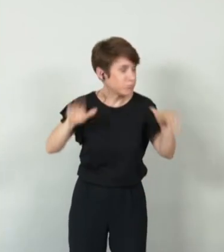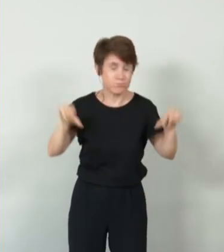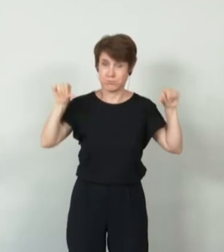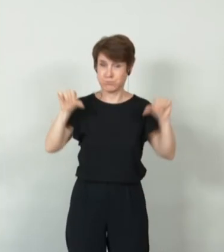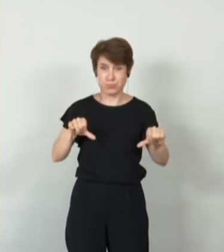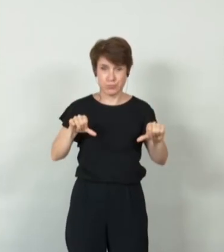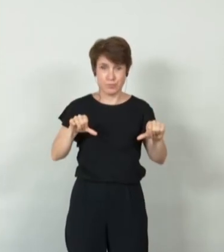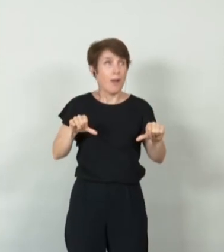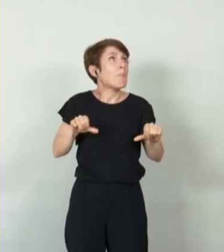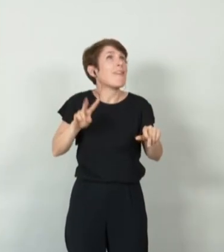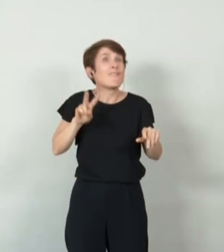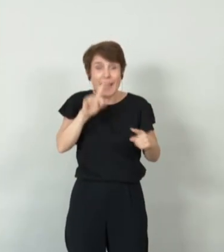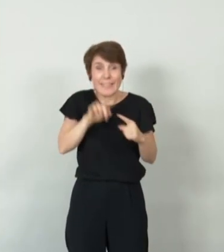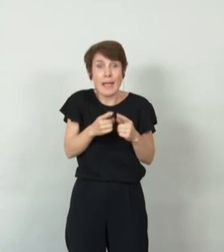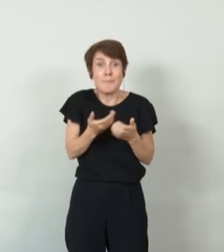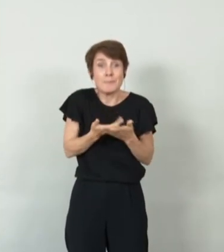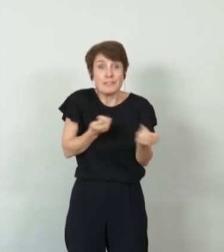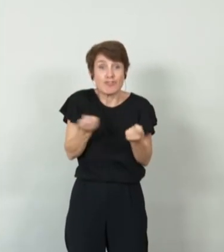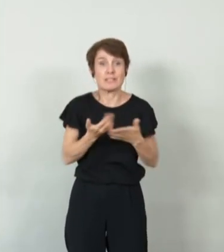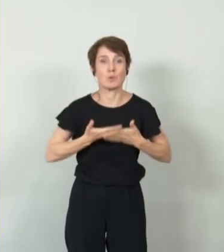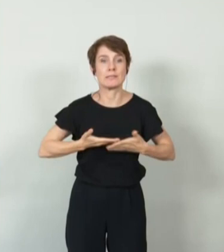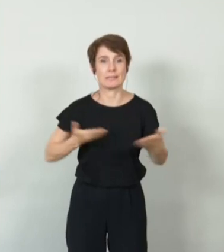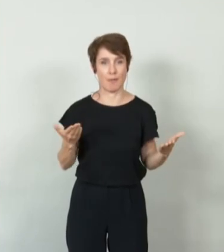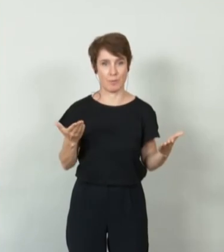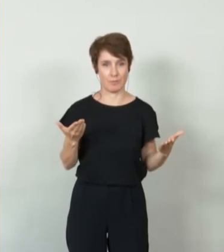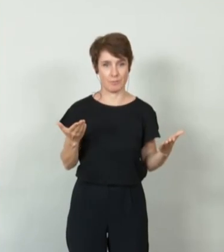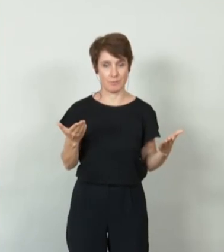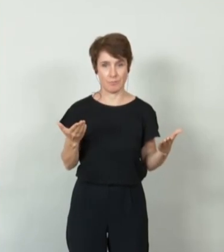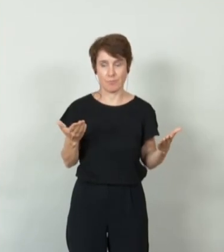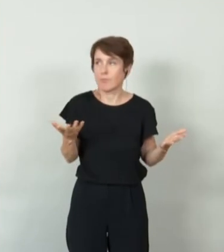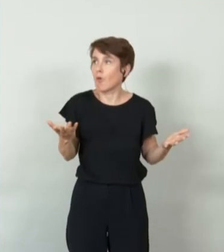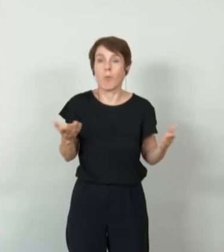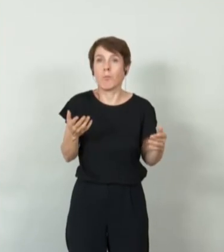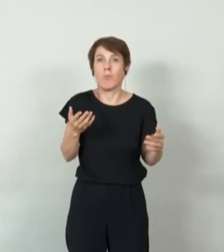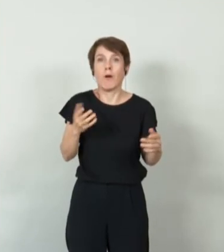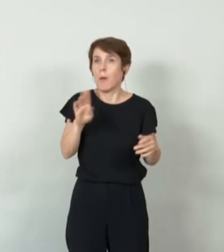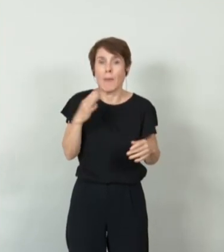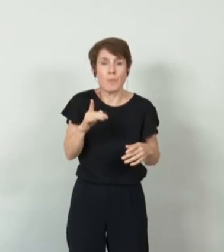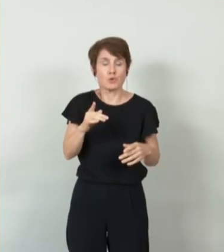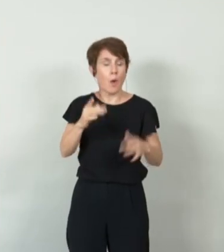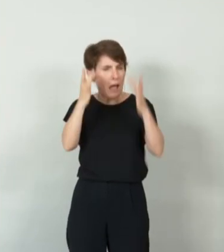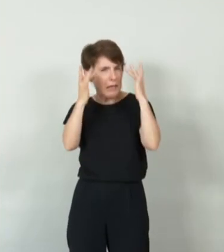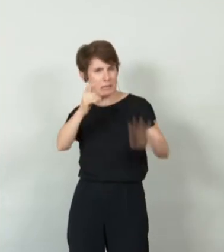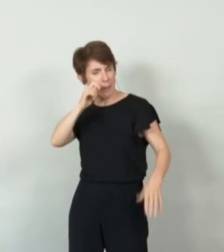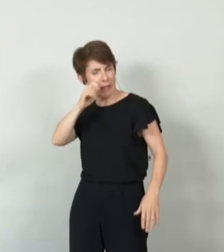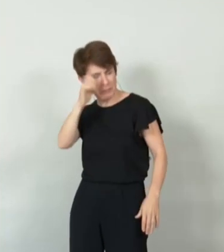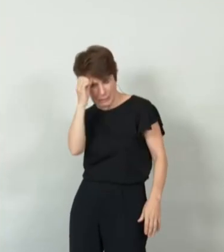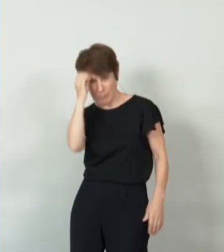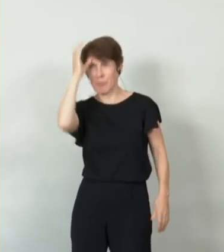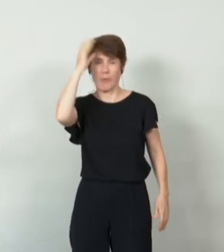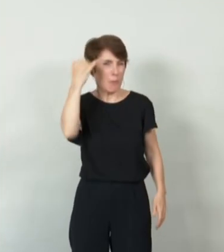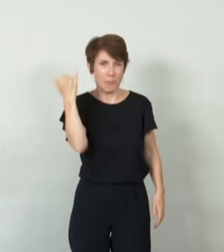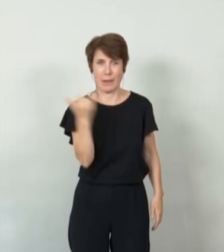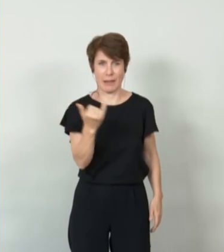extrêmement simples je vous le dis qu'il nécessite pas des expériences considérables ni des experts